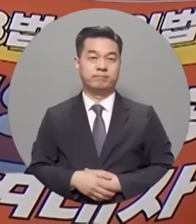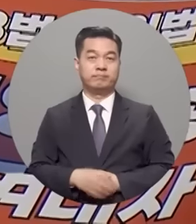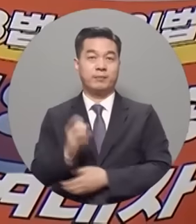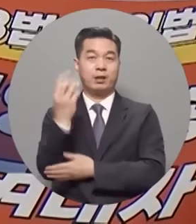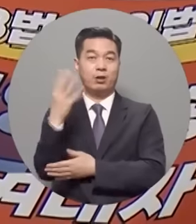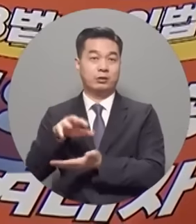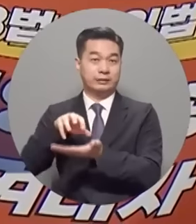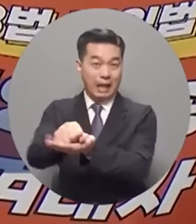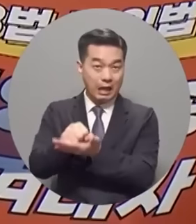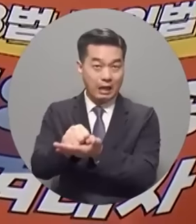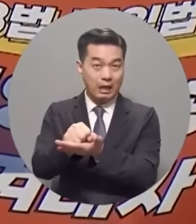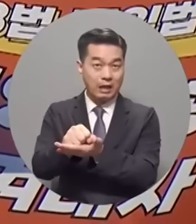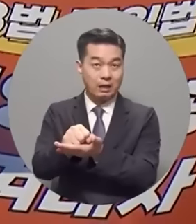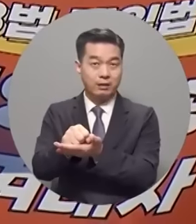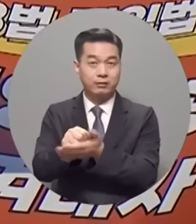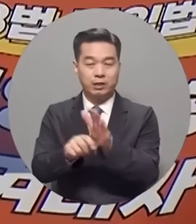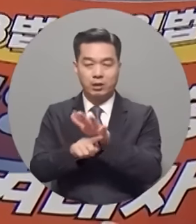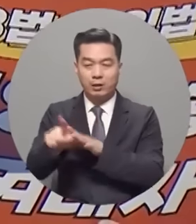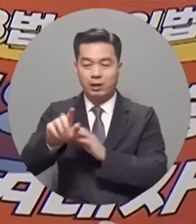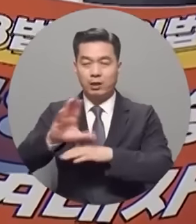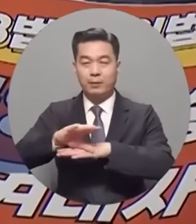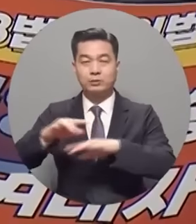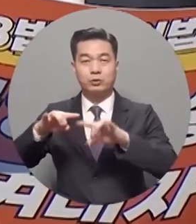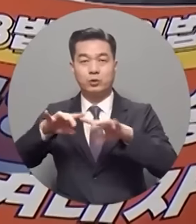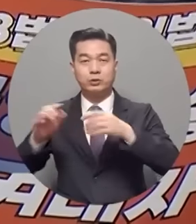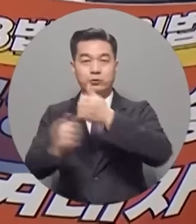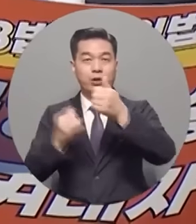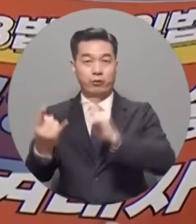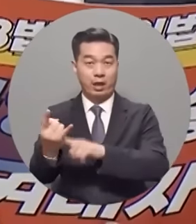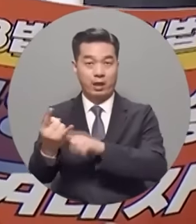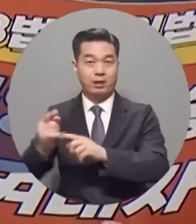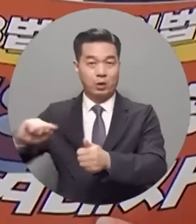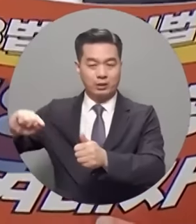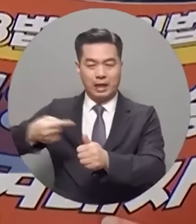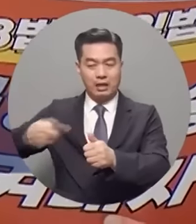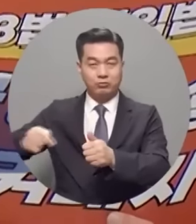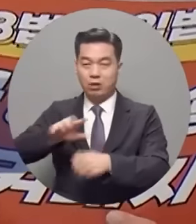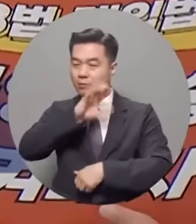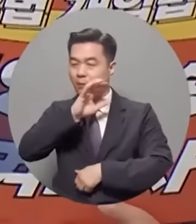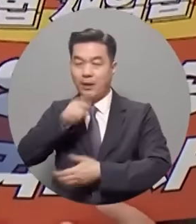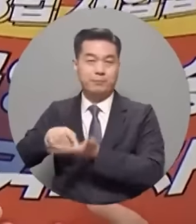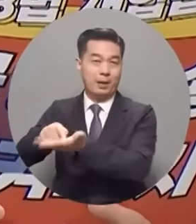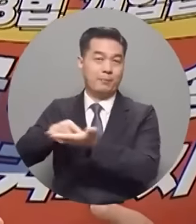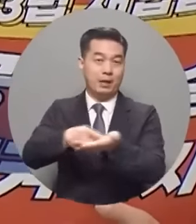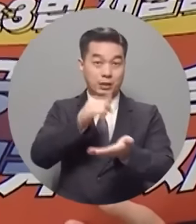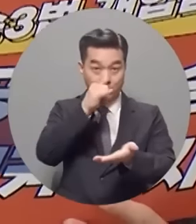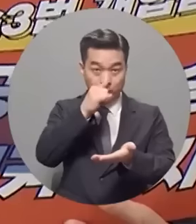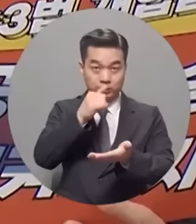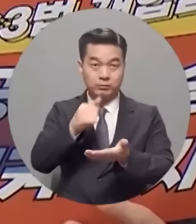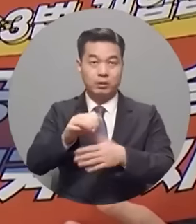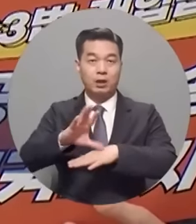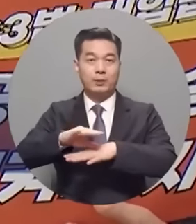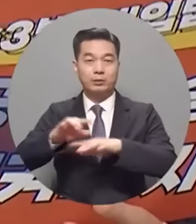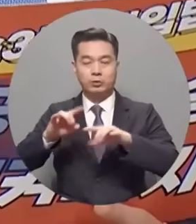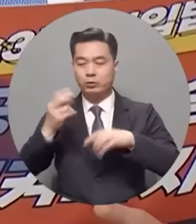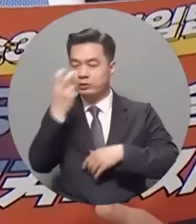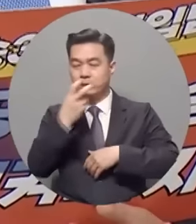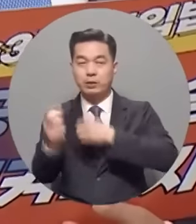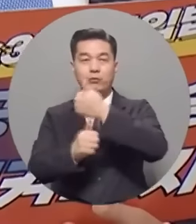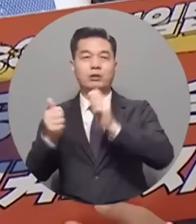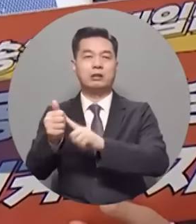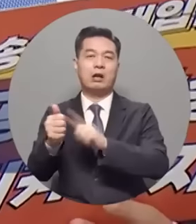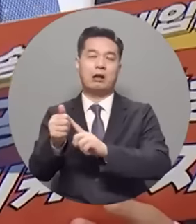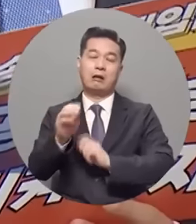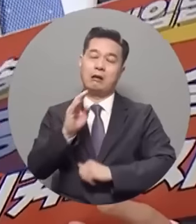천병이 되어 있는 방통위는 물론이려니와 사주 민원까지 하고 있는 방심위원장의 행태는 눈을 뜨고 볼 수